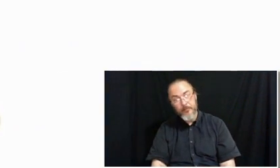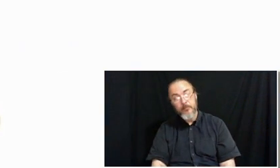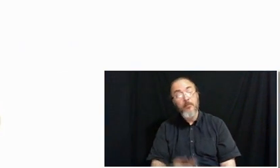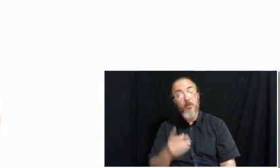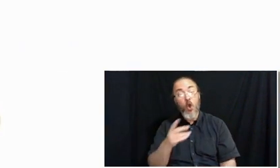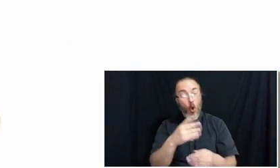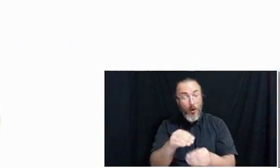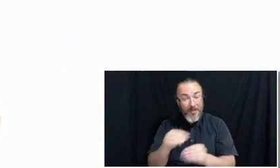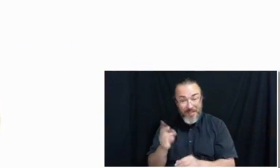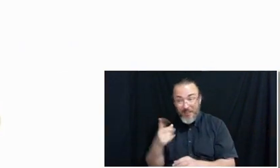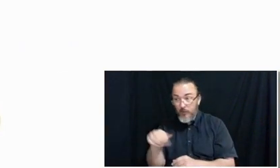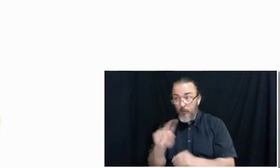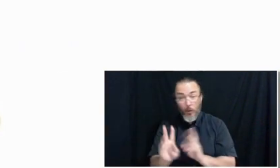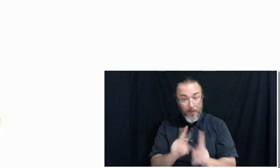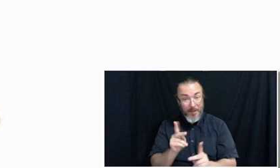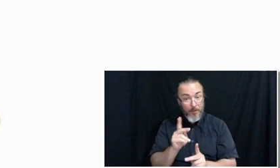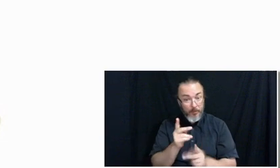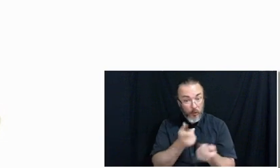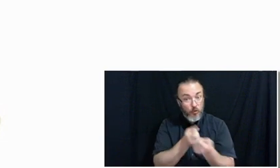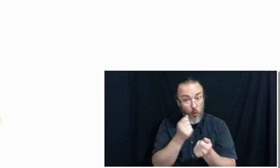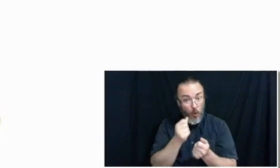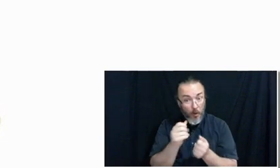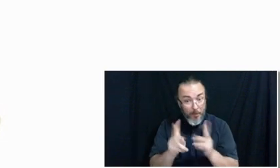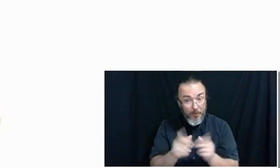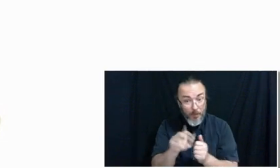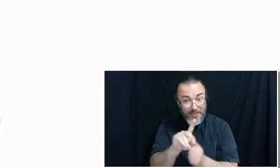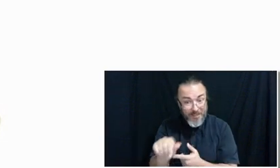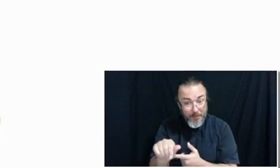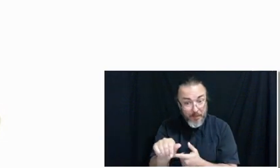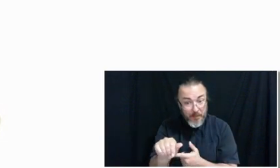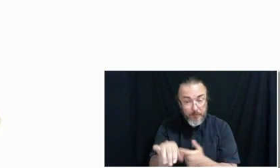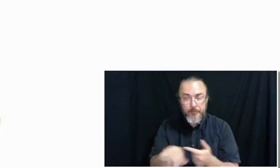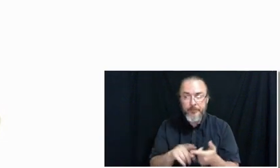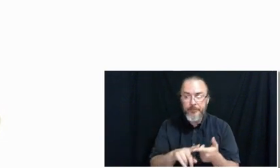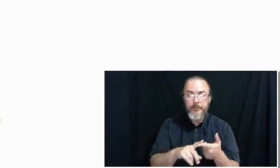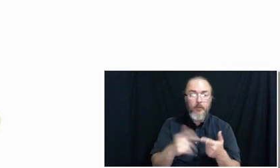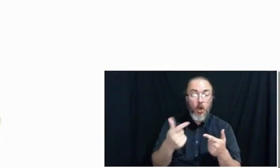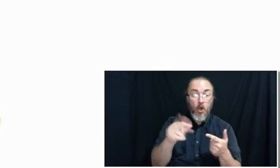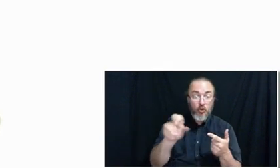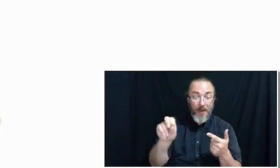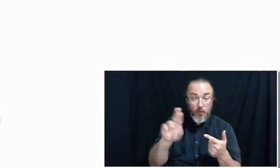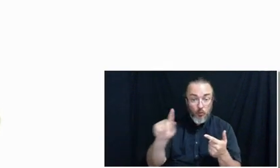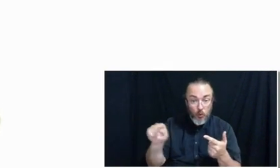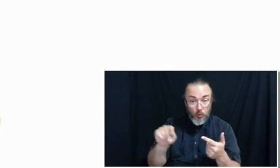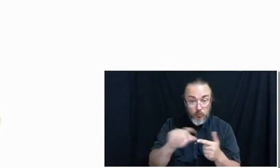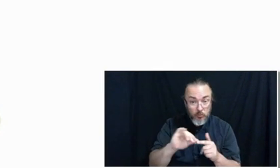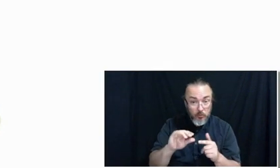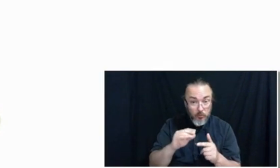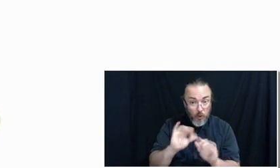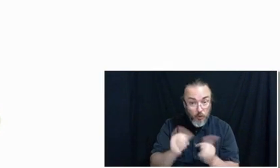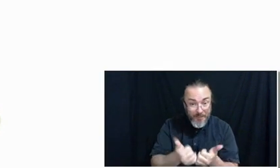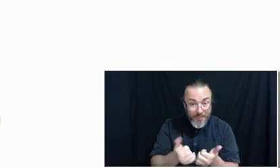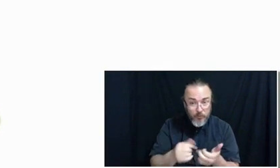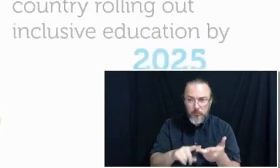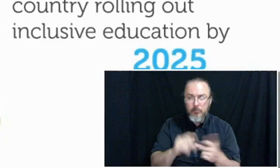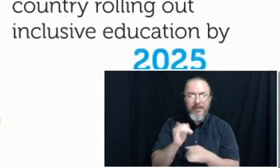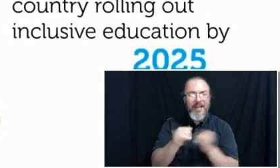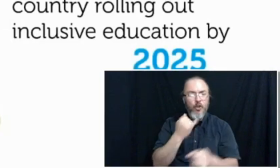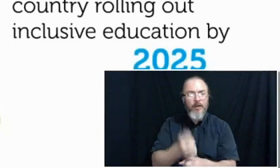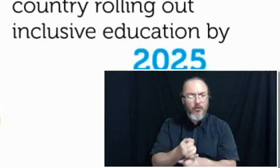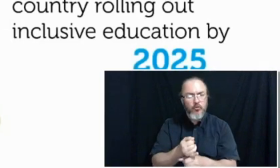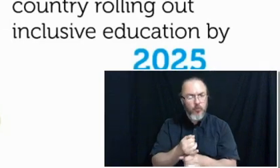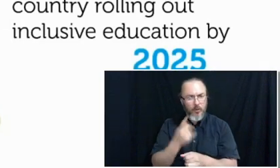Les organisations pour les handicapés, les organisations de handicapés, les associations des communautés de base, les ONG internationales actives